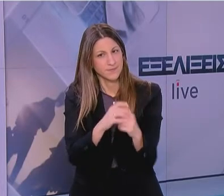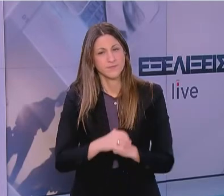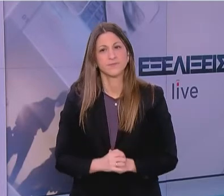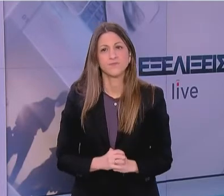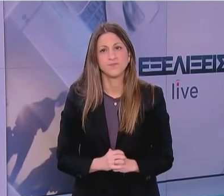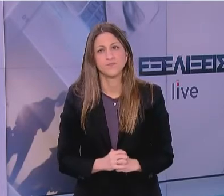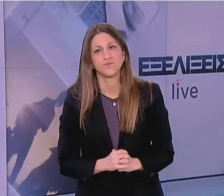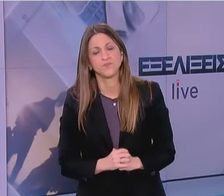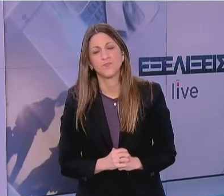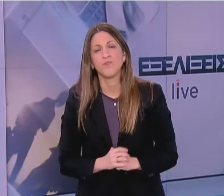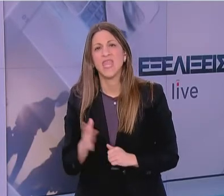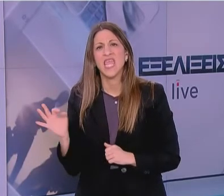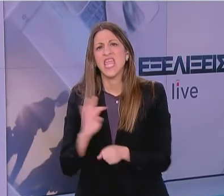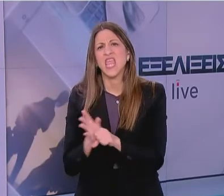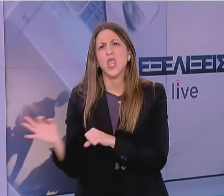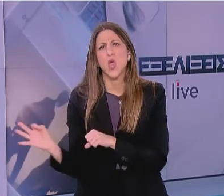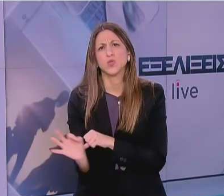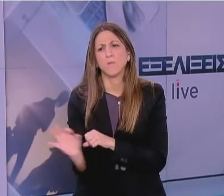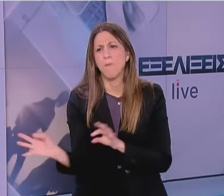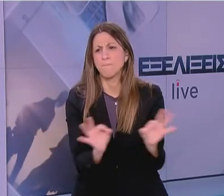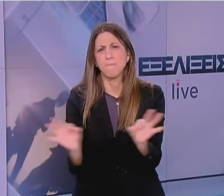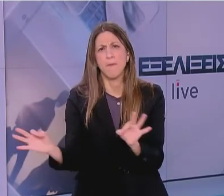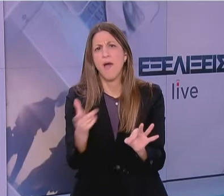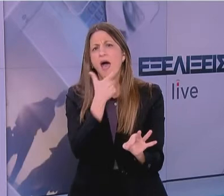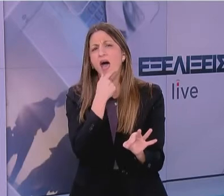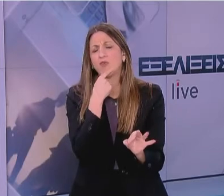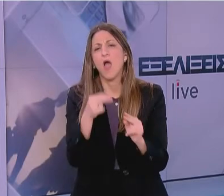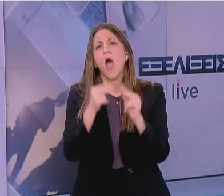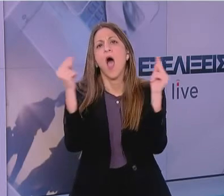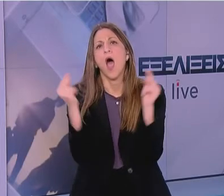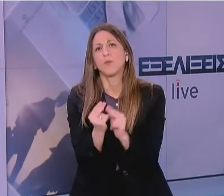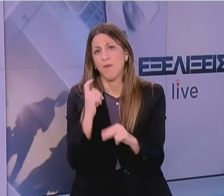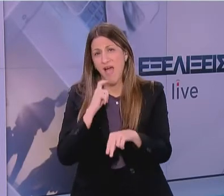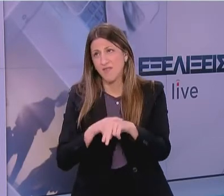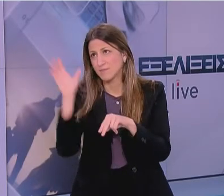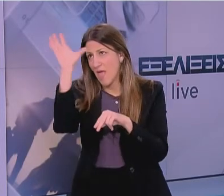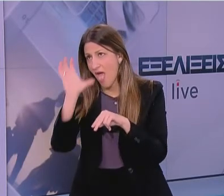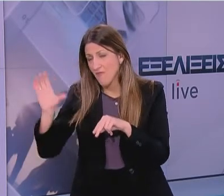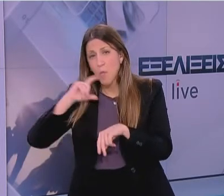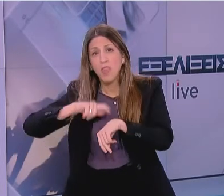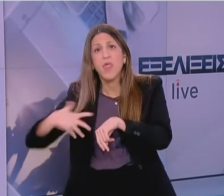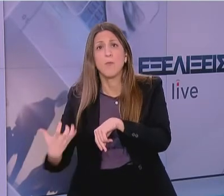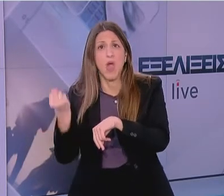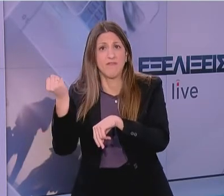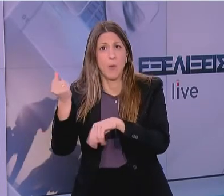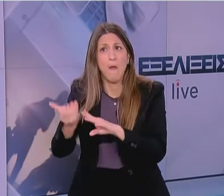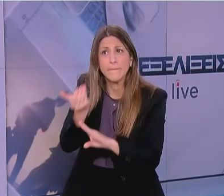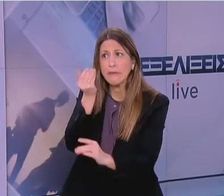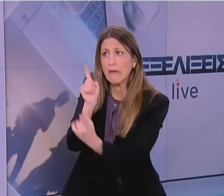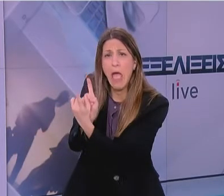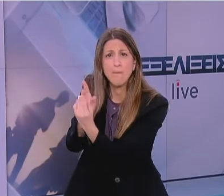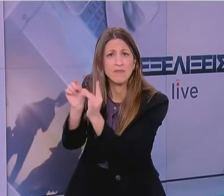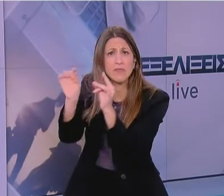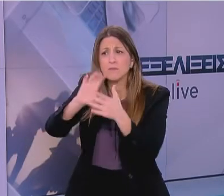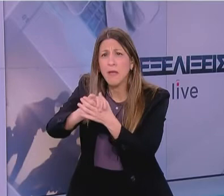Ο ιός διασπείρεται τόσο γρήγορα που αρκετές ευρωπαϊκές χώρες έχουν διακόψει την ειχνηλάτιση επαφών λόγω της διασποράς του ιού. Μια δράση που με